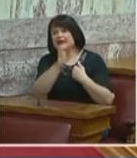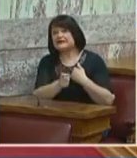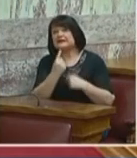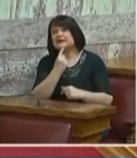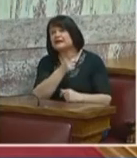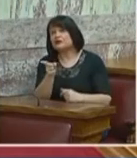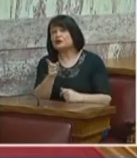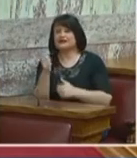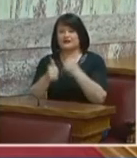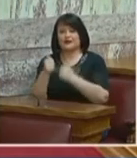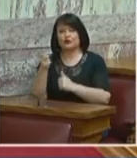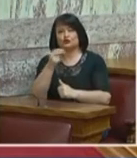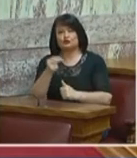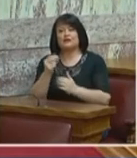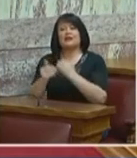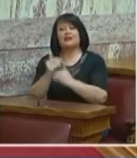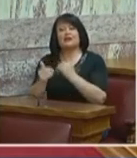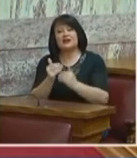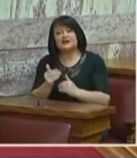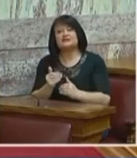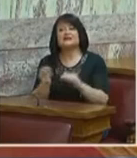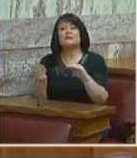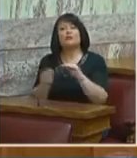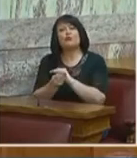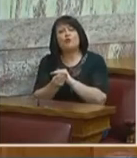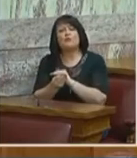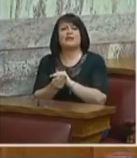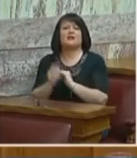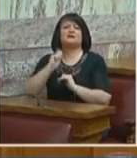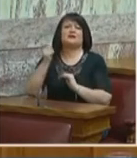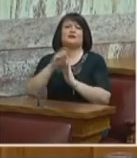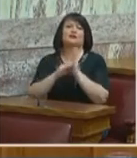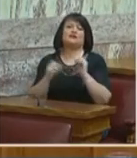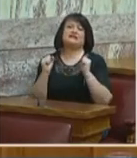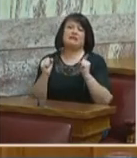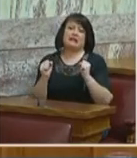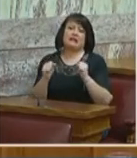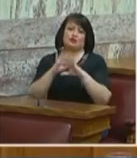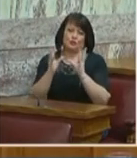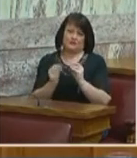διαγωνισμούς, σε διαδικασίες προμηθειών του Εθνικού Συστήματος Υγείας.